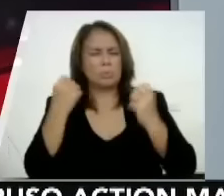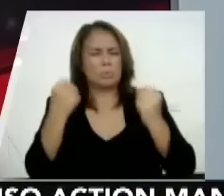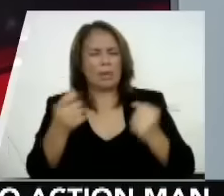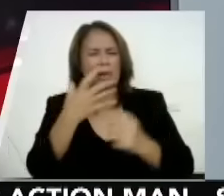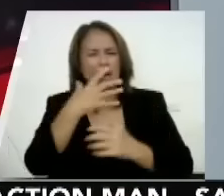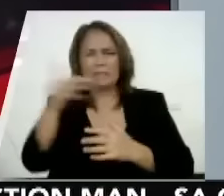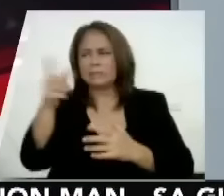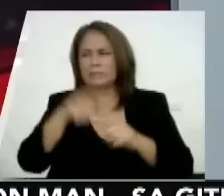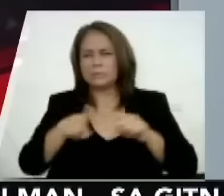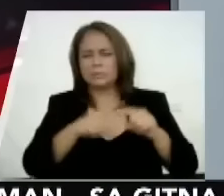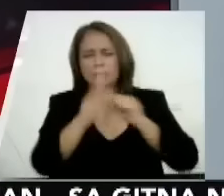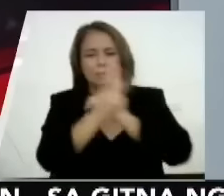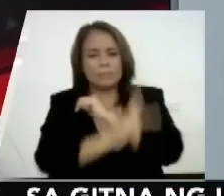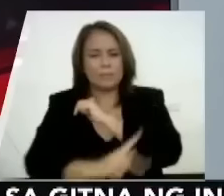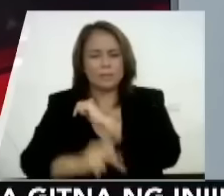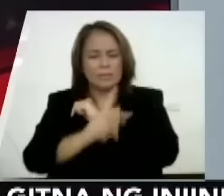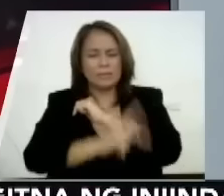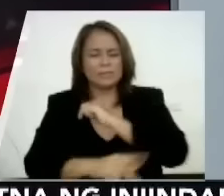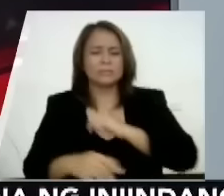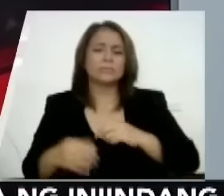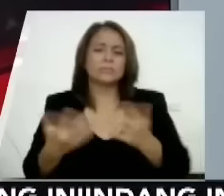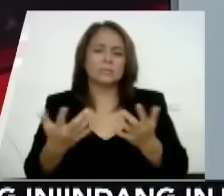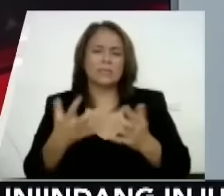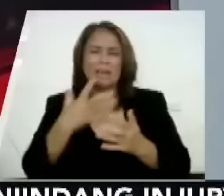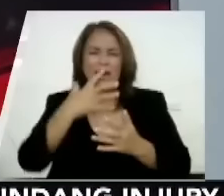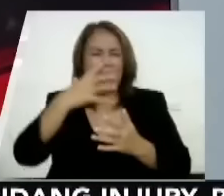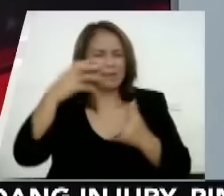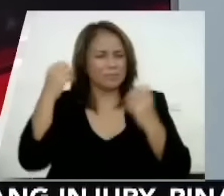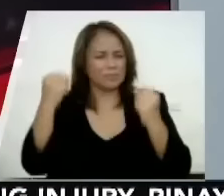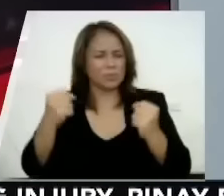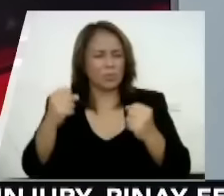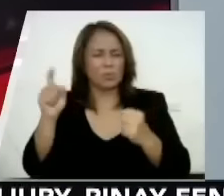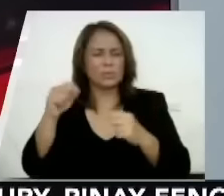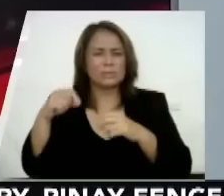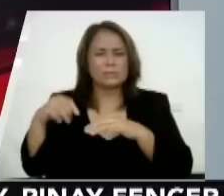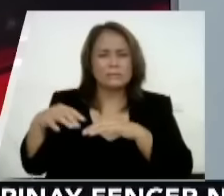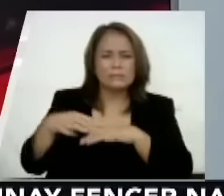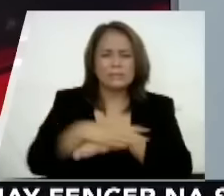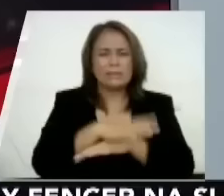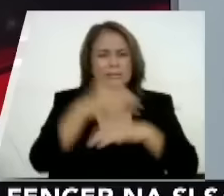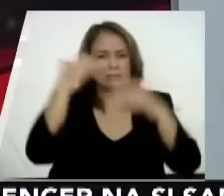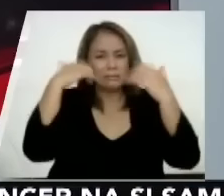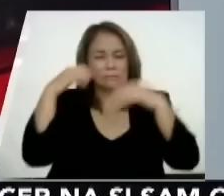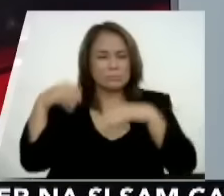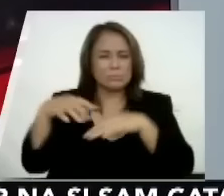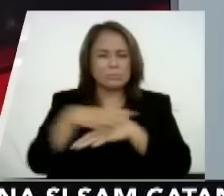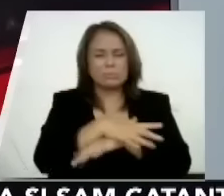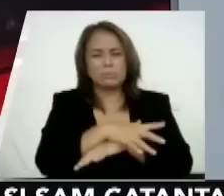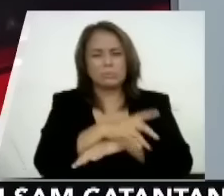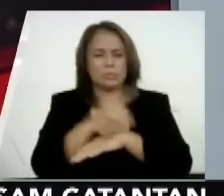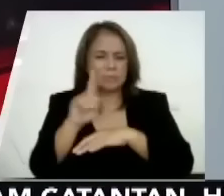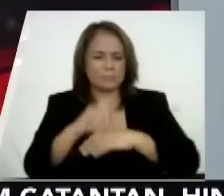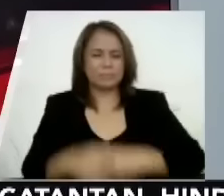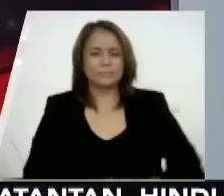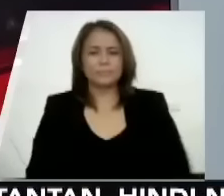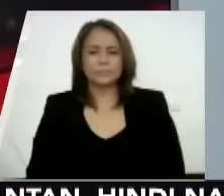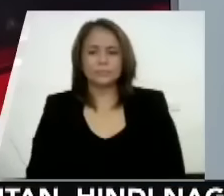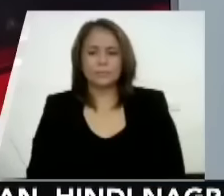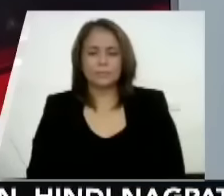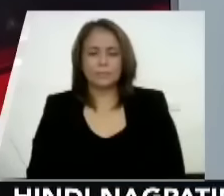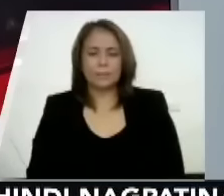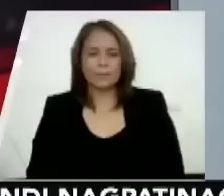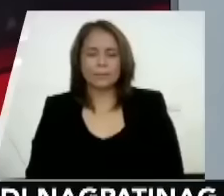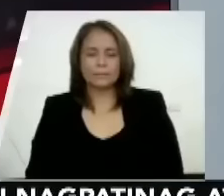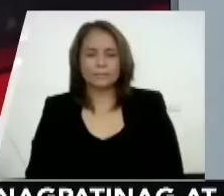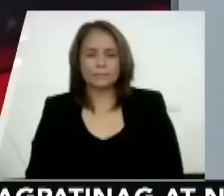probinsya. Ang epekto ng lumalalang init at alinsangan sa pagtutok ni Gab de Luna ng GMA Regional TV 1